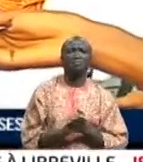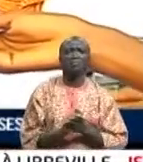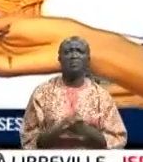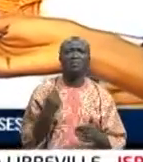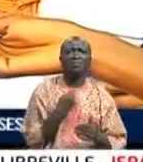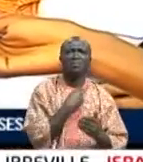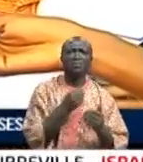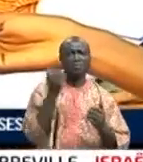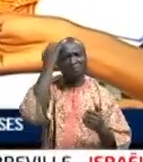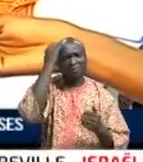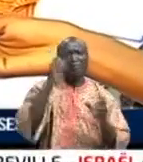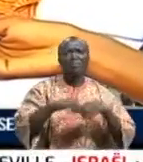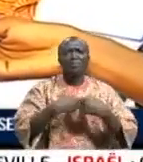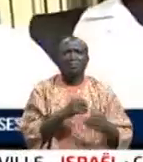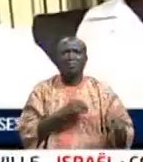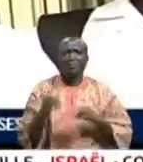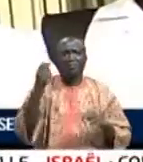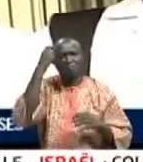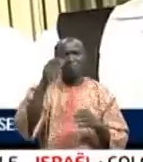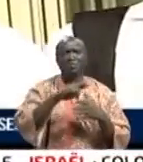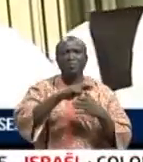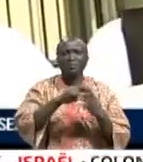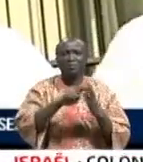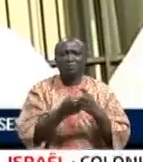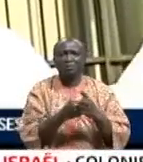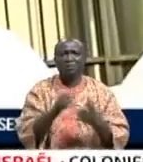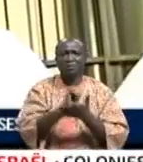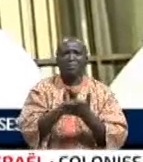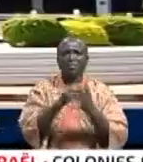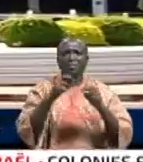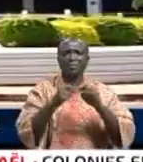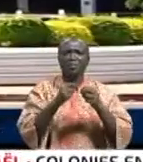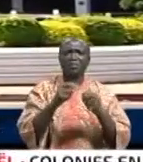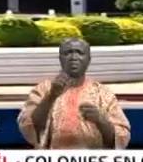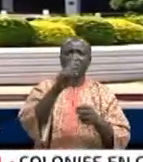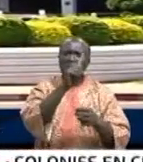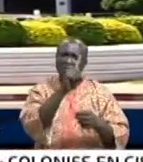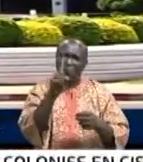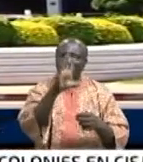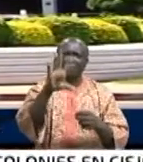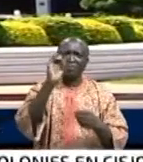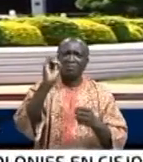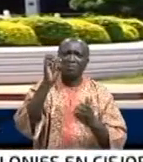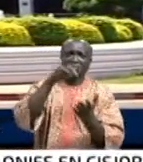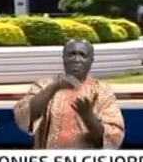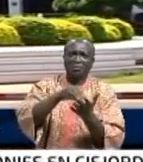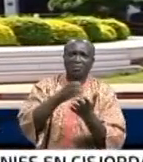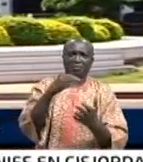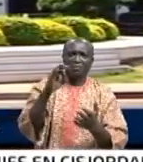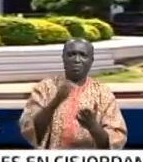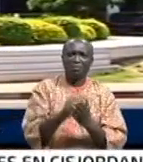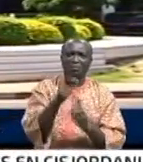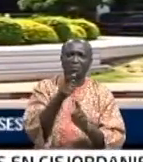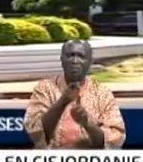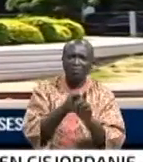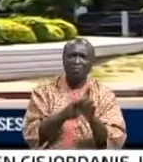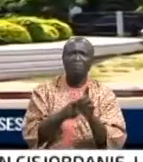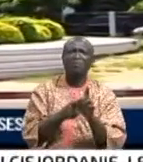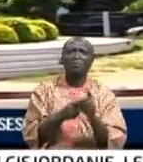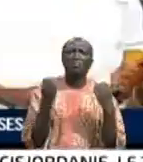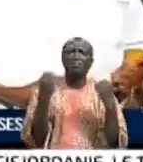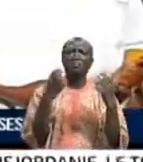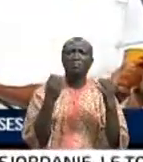quoi comment faire et quoi faire pour régler ce problème 150000 francs CFA par mois c'est la somme qui leur avait été promis beaucoup d'entre